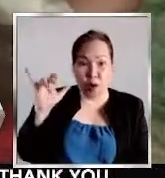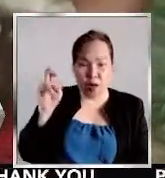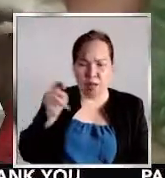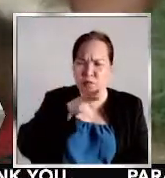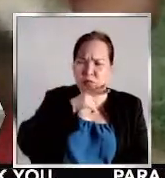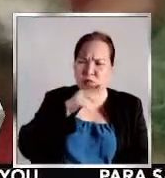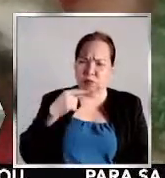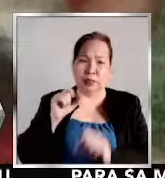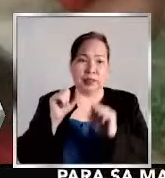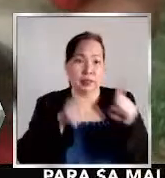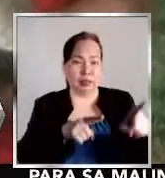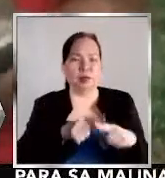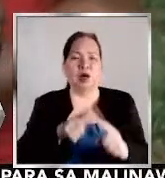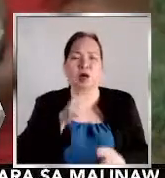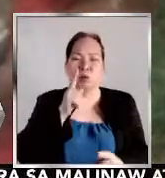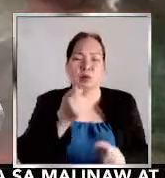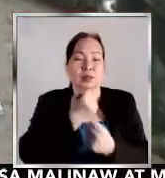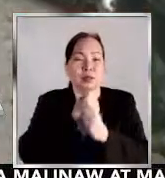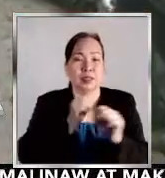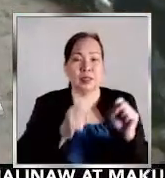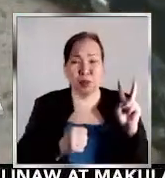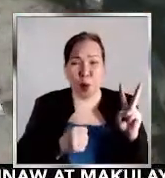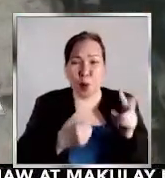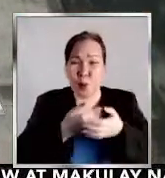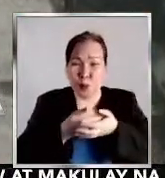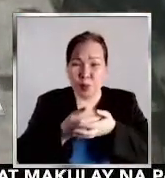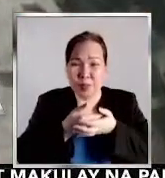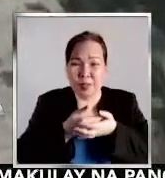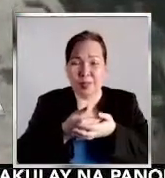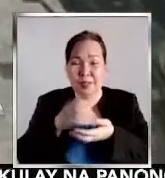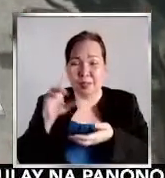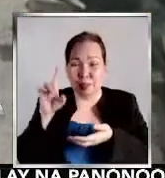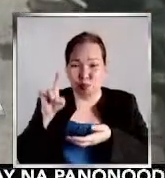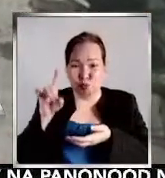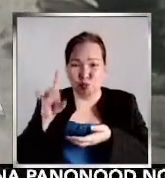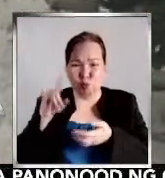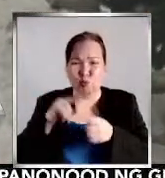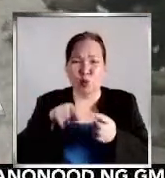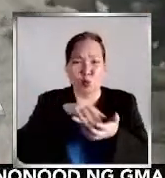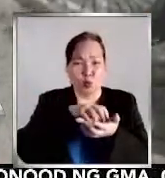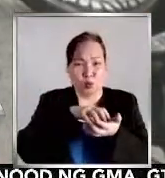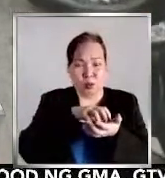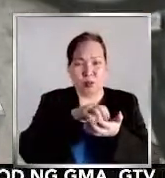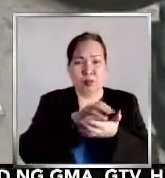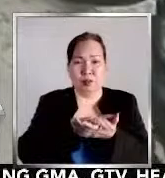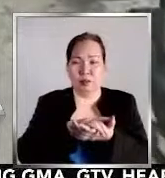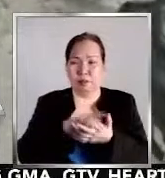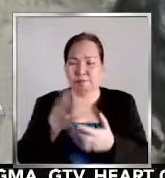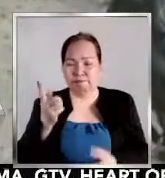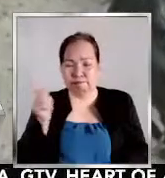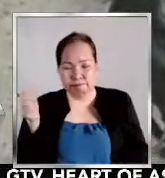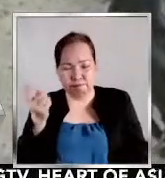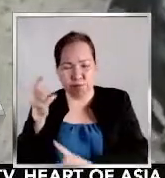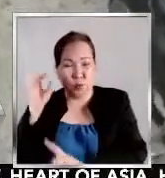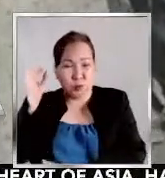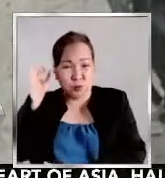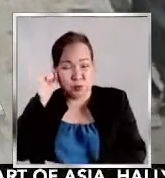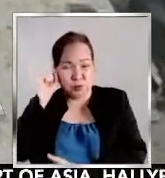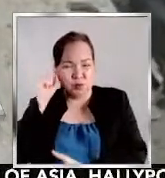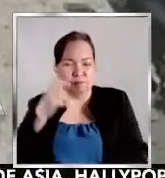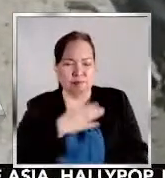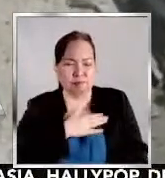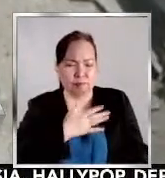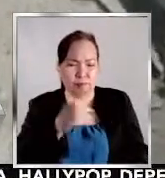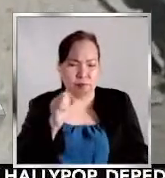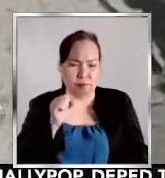pa silang 2 tuta mula kay Soriano, bagamat nanghihina na ang mga ito. Umamin si Soriano na ilan sa mga asong ibinenta niya ay